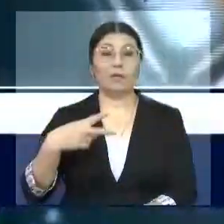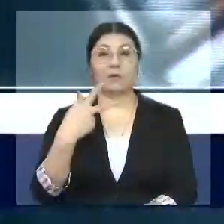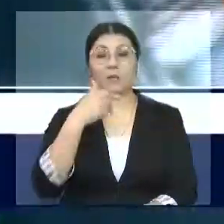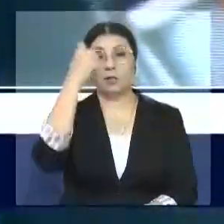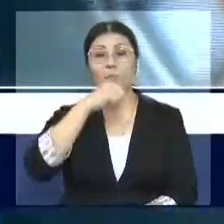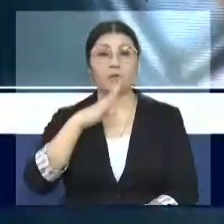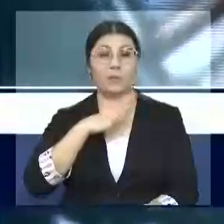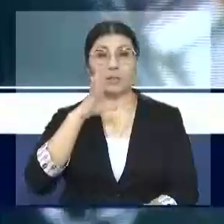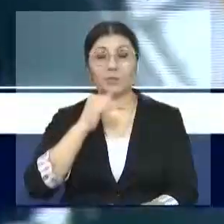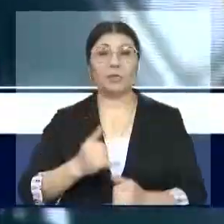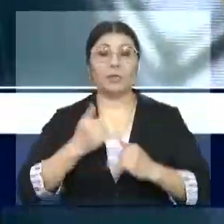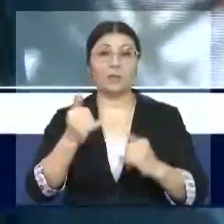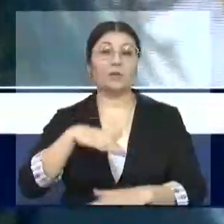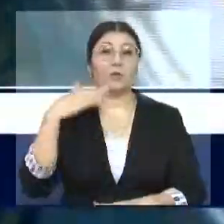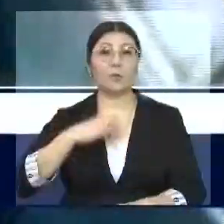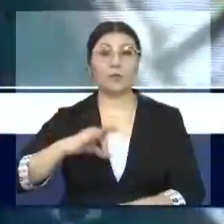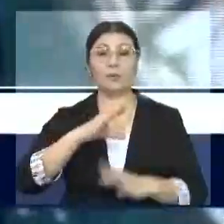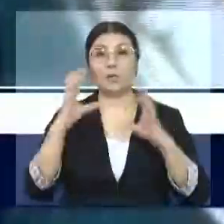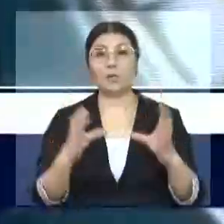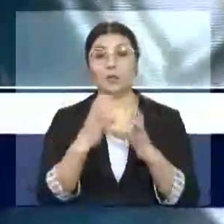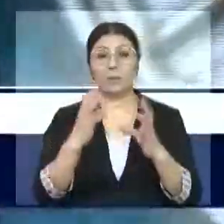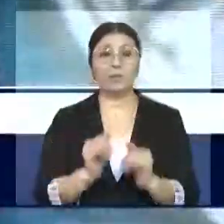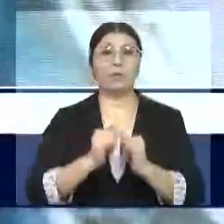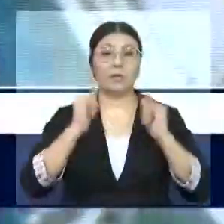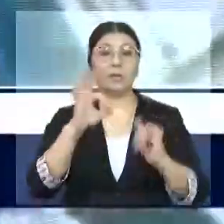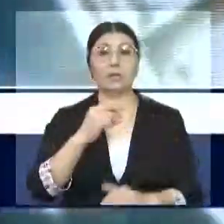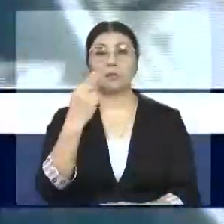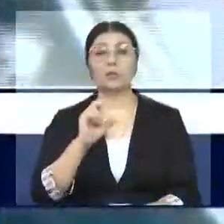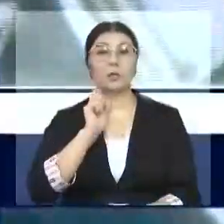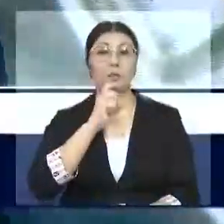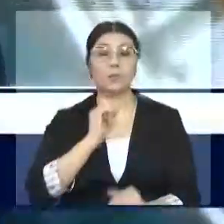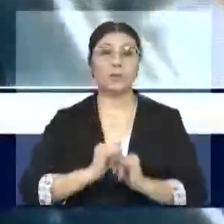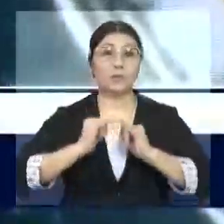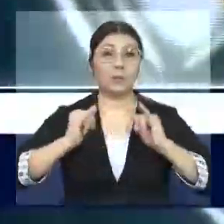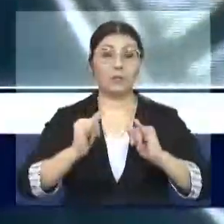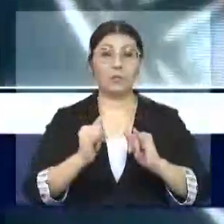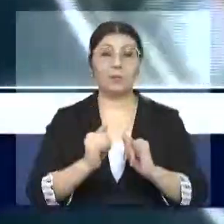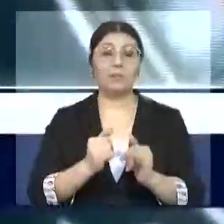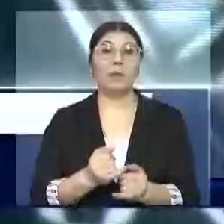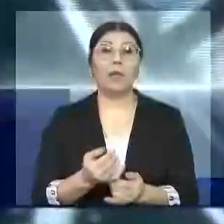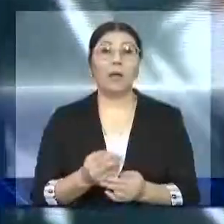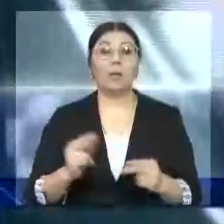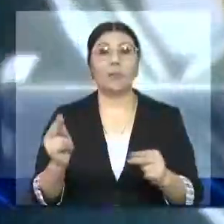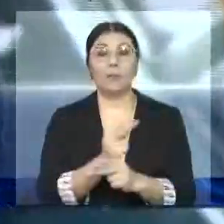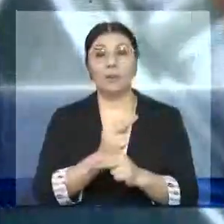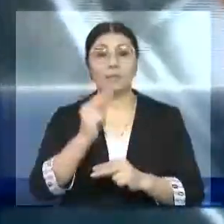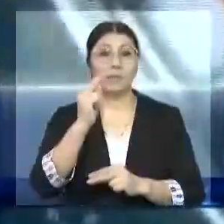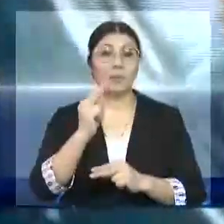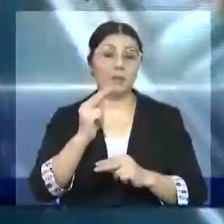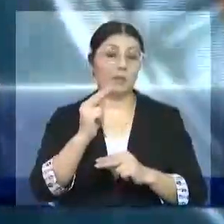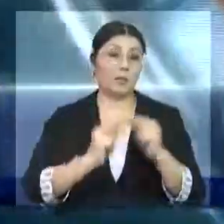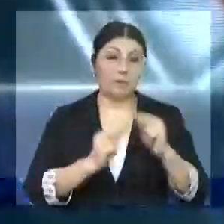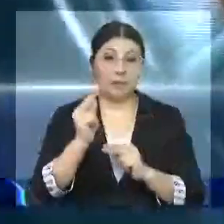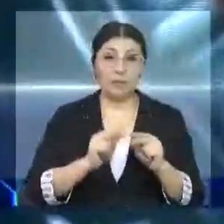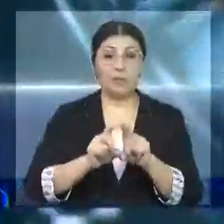2023 год стал успешным для нашего региона. Мы сохранили положительную динамику социально-экономического развития. Построены значимые объекты, отдаленные села